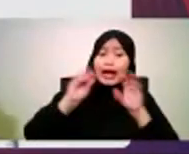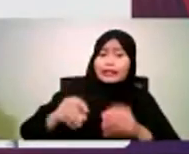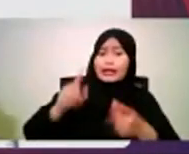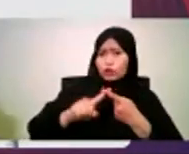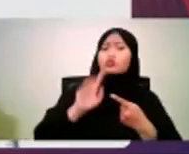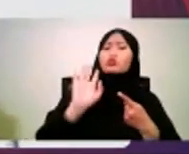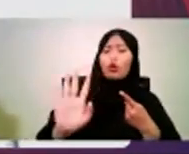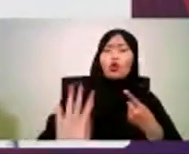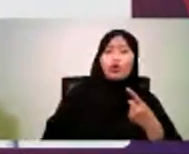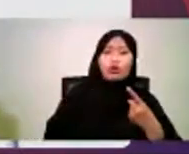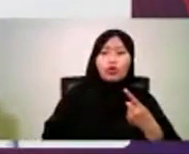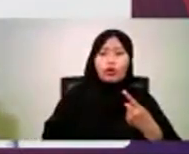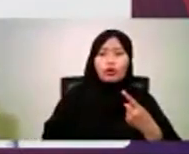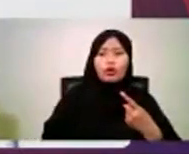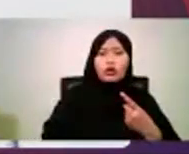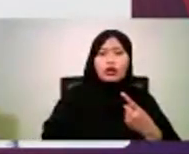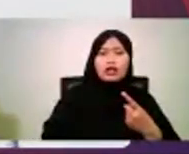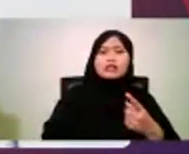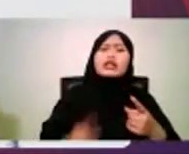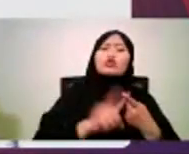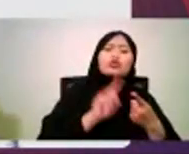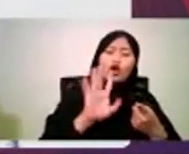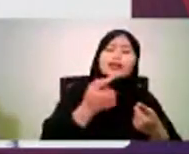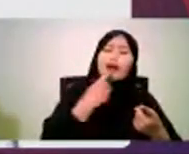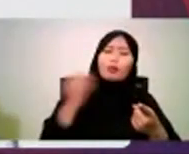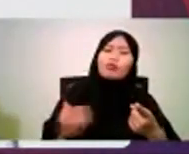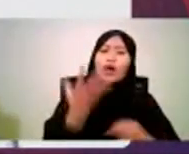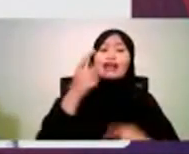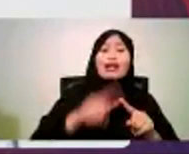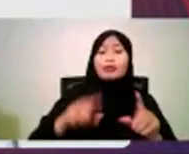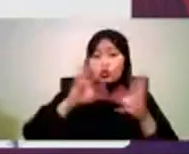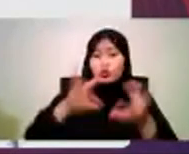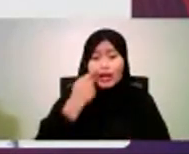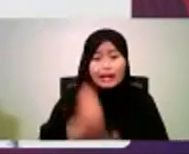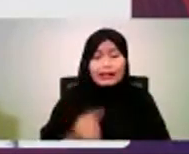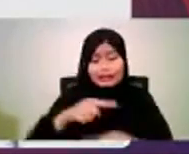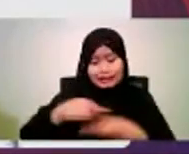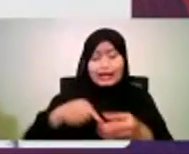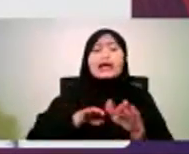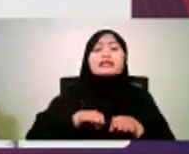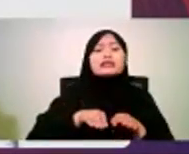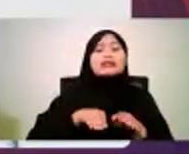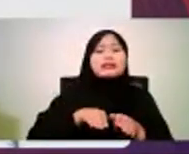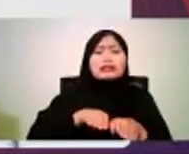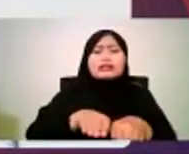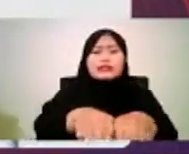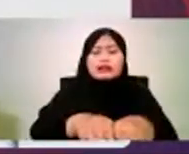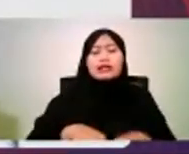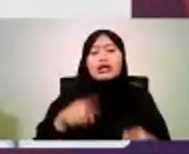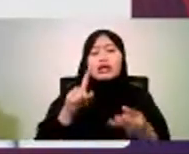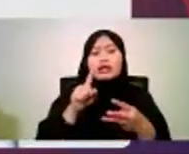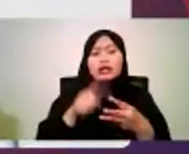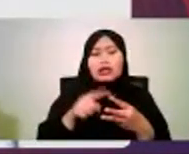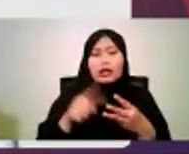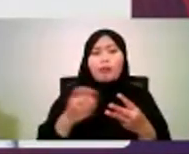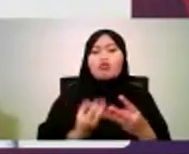aja transfernya cuma satu suku bunga kali ini dunia nyata tiga-tiganya Jalan suku bunga likuiditas